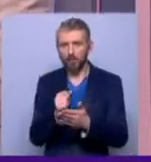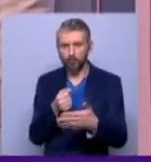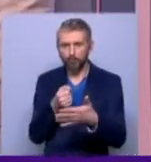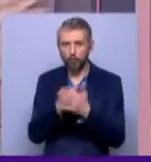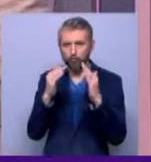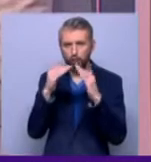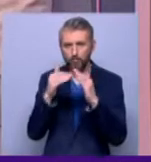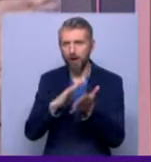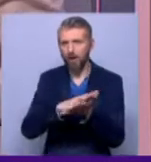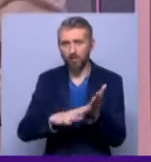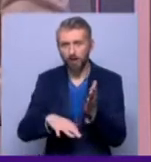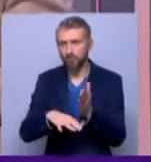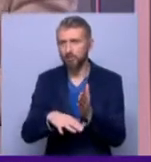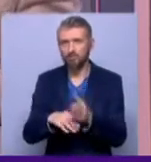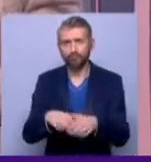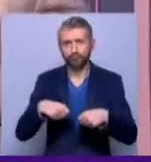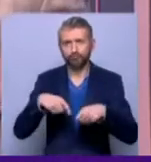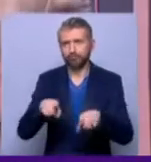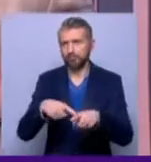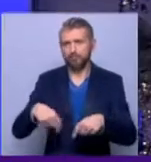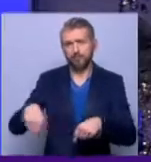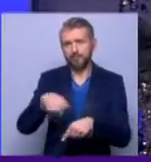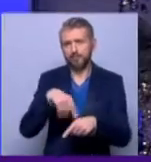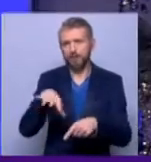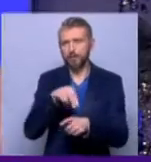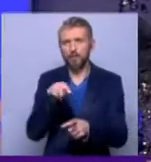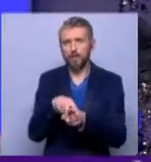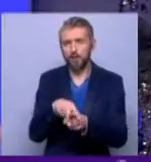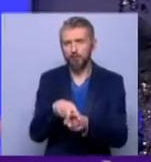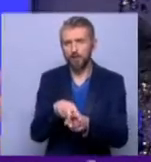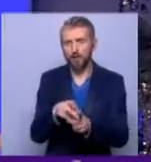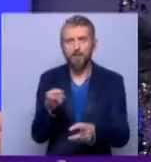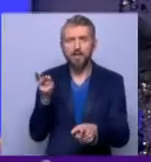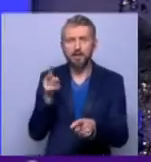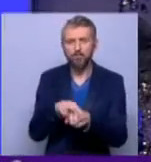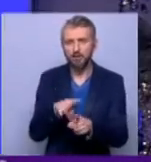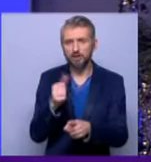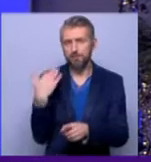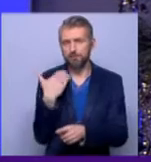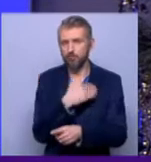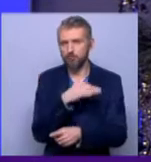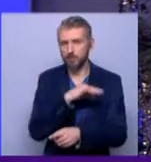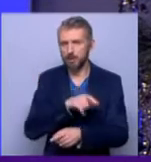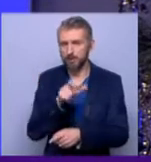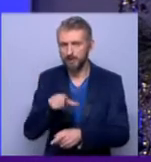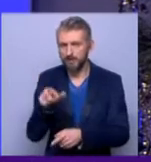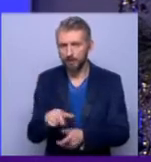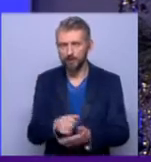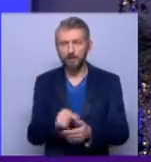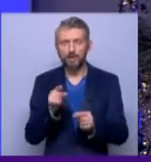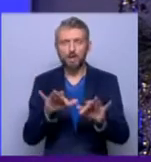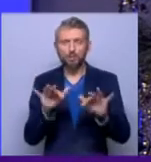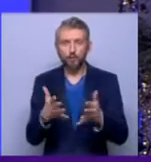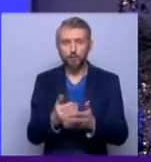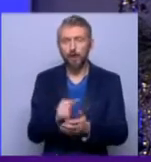все. Спасение утопающих, дело рук самих утопающих, то есть это все переложили на плечи потребителей, ну, в данном случае.